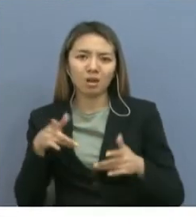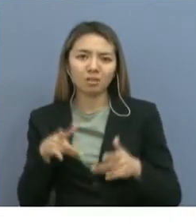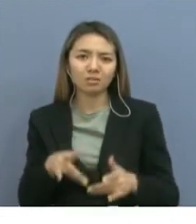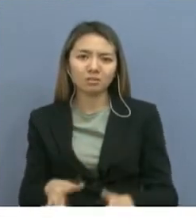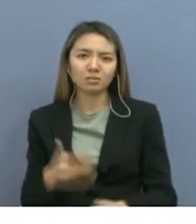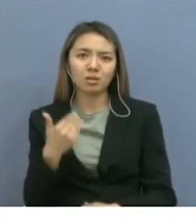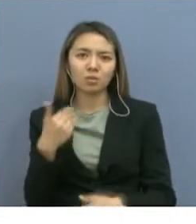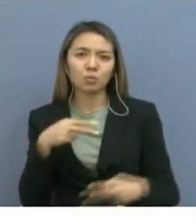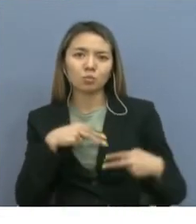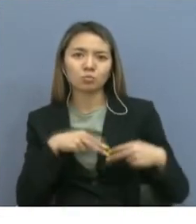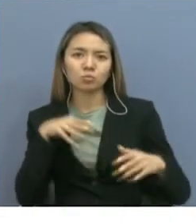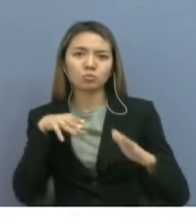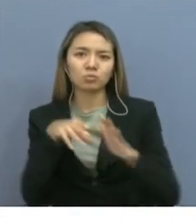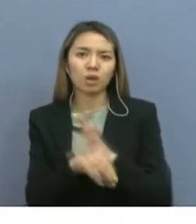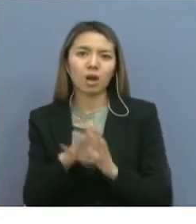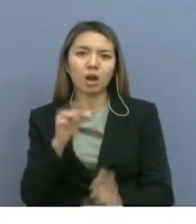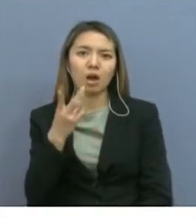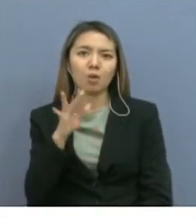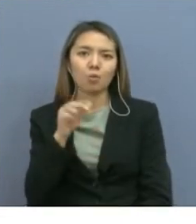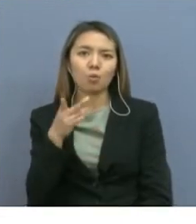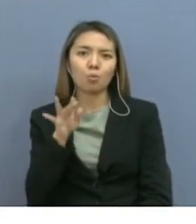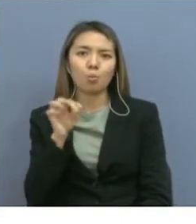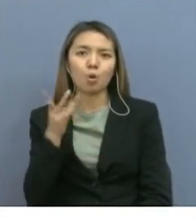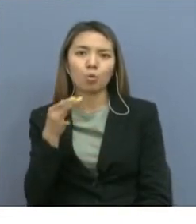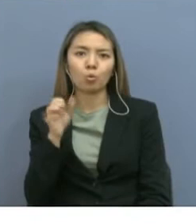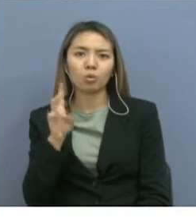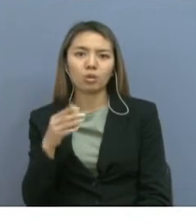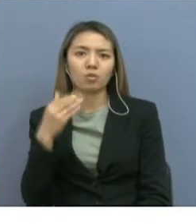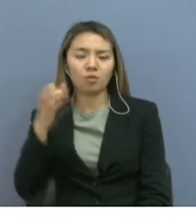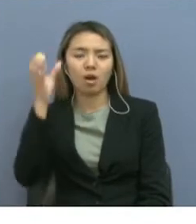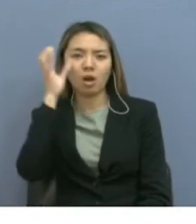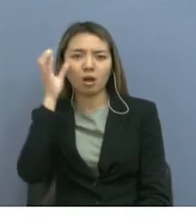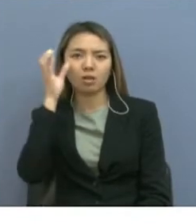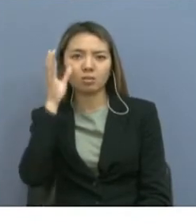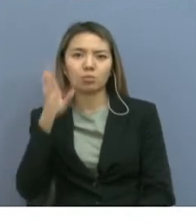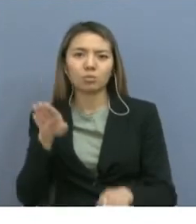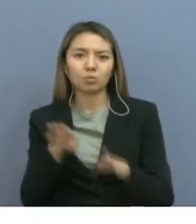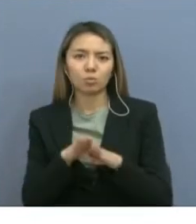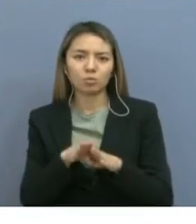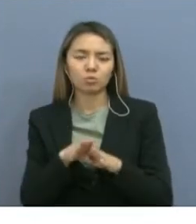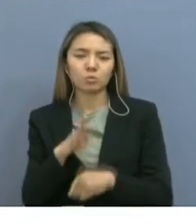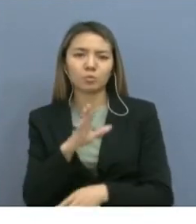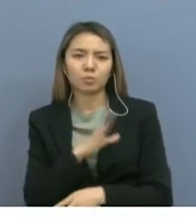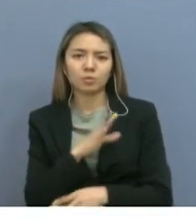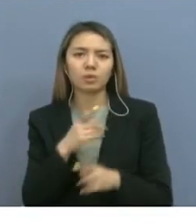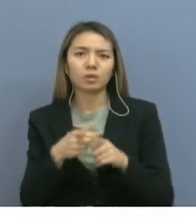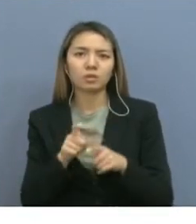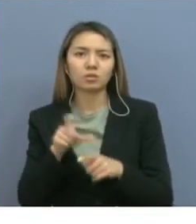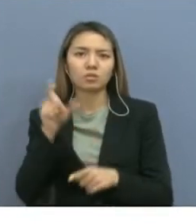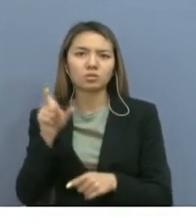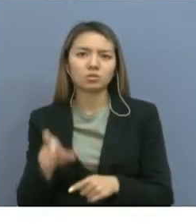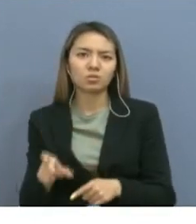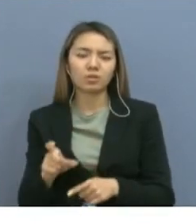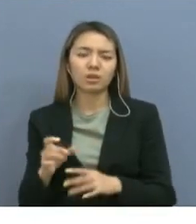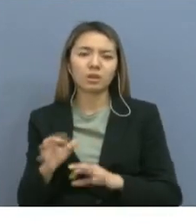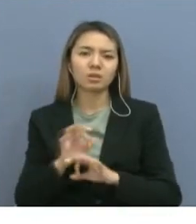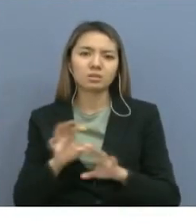еңбек сіңірген Әлкей Хақанұлы Марғұлан деген академик ағамыз болды. Сол кісі маған өсиет